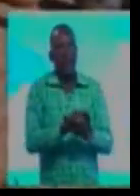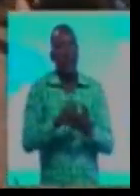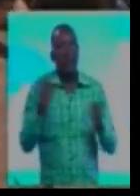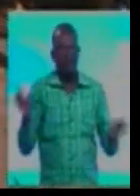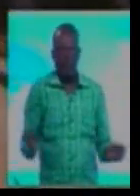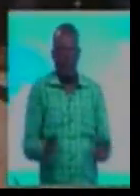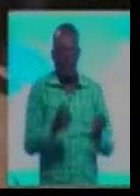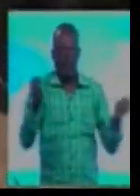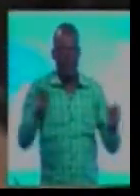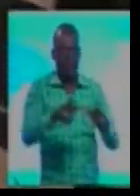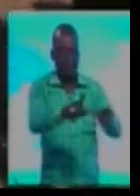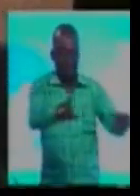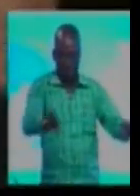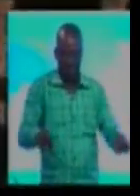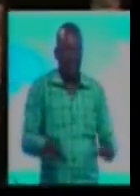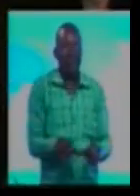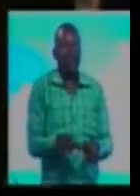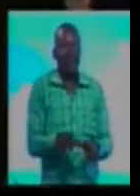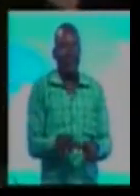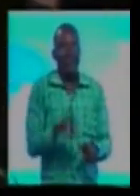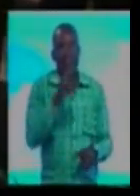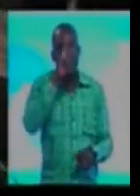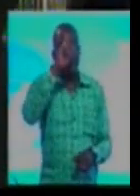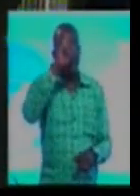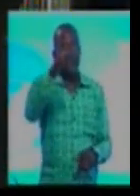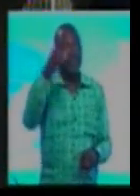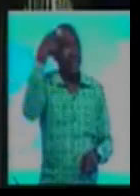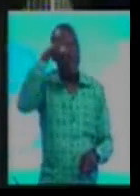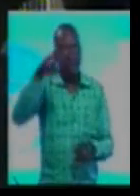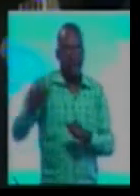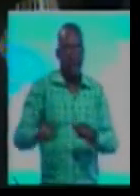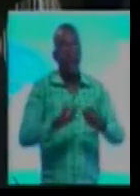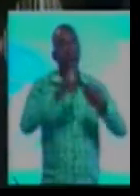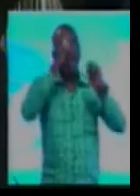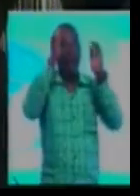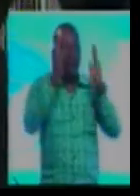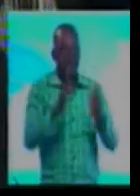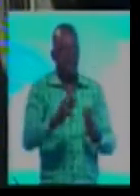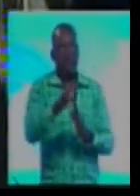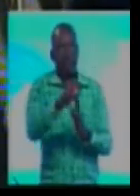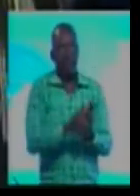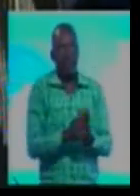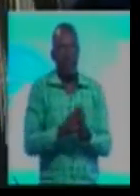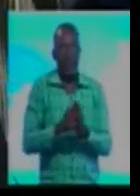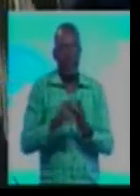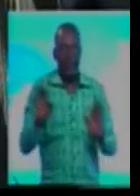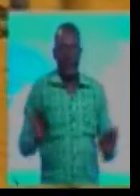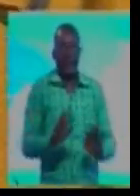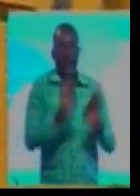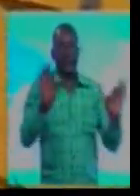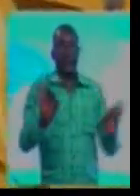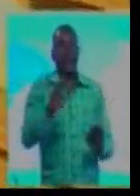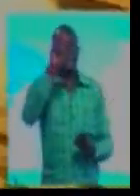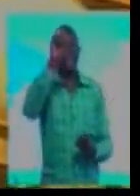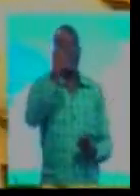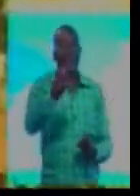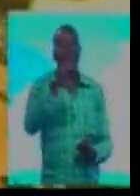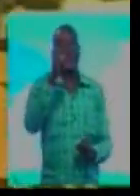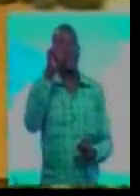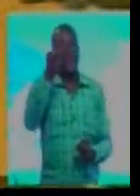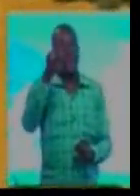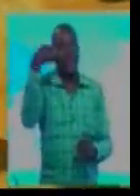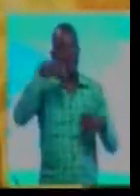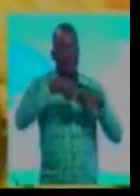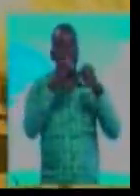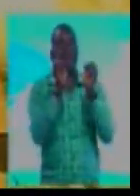avicoles de la localité. L'initiative est de l'association Action Vitale, une foire qui est à sa 20e édition. Nous